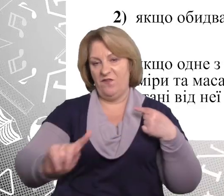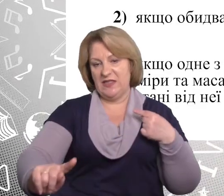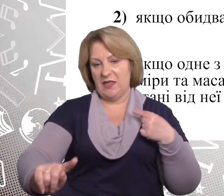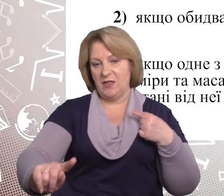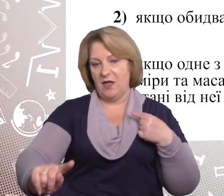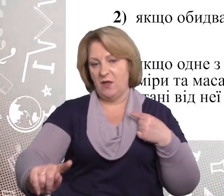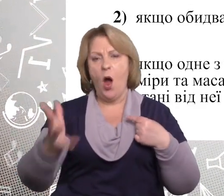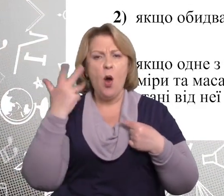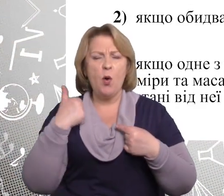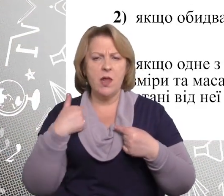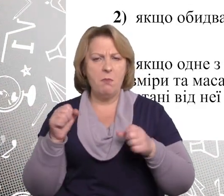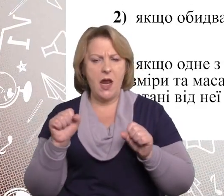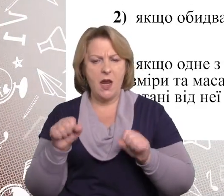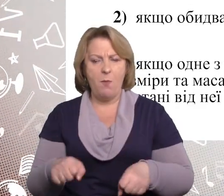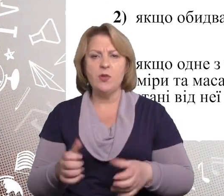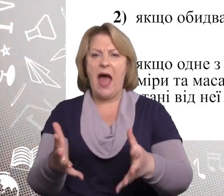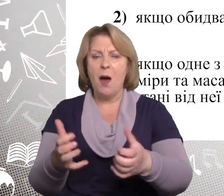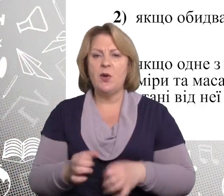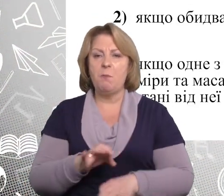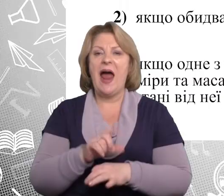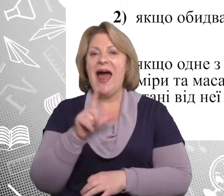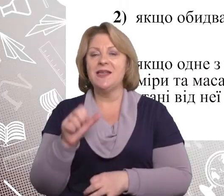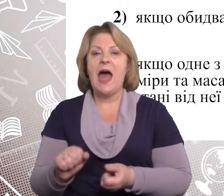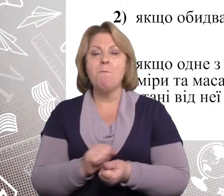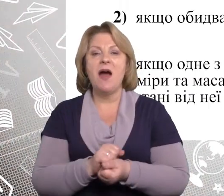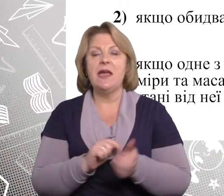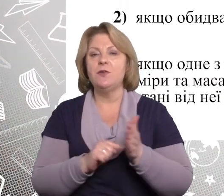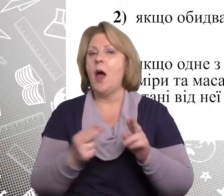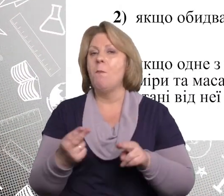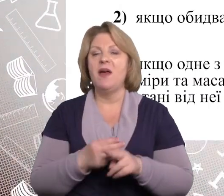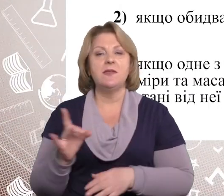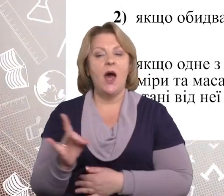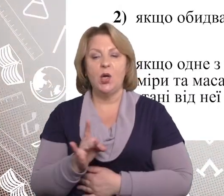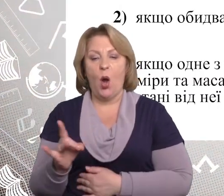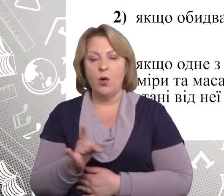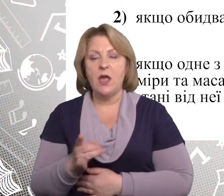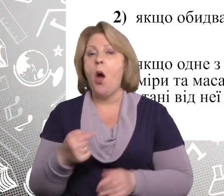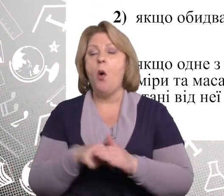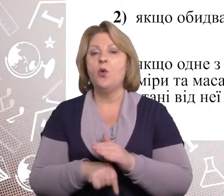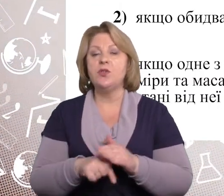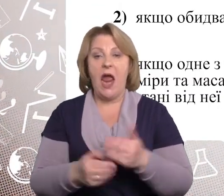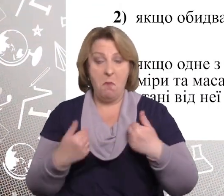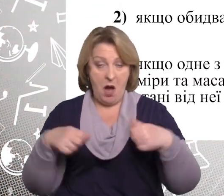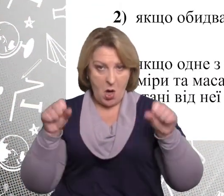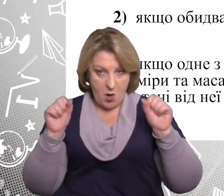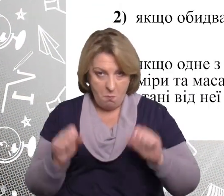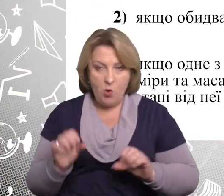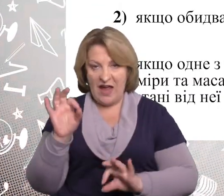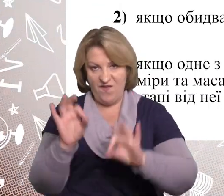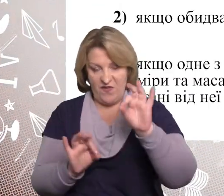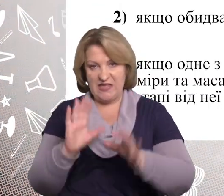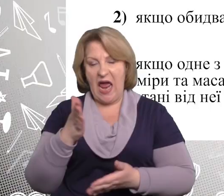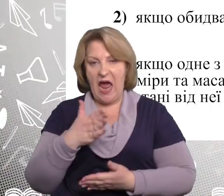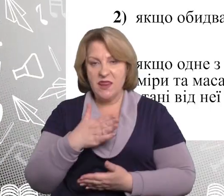ними. Тобто, коли ми можемо прийняти тіла за матеріальні точки, без розмірів. Це означає, що ми таки можемо виміряти